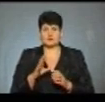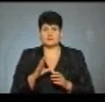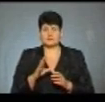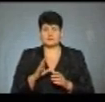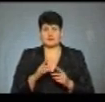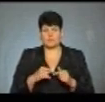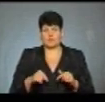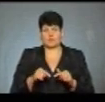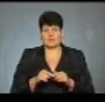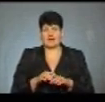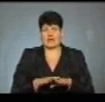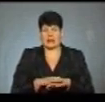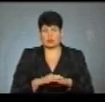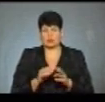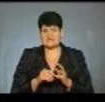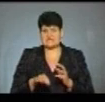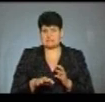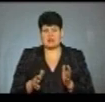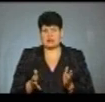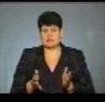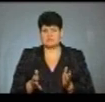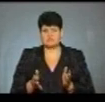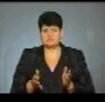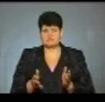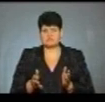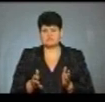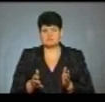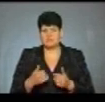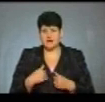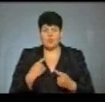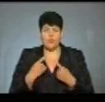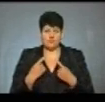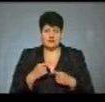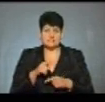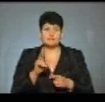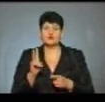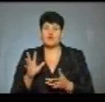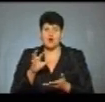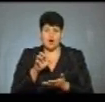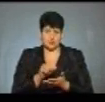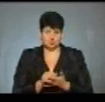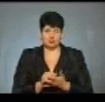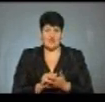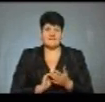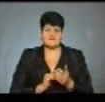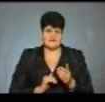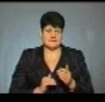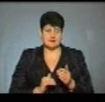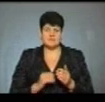округу запровадження ринку землі. Абсолютно. Ми говорили з тими, хто орендує фермерами,